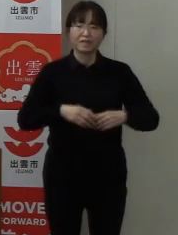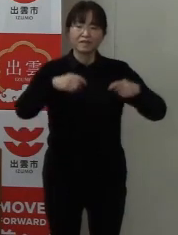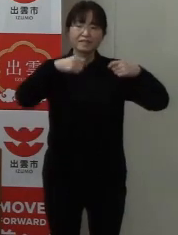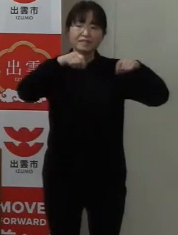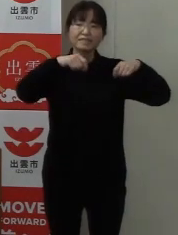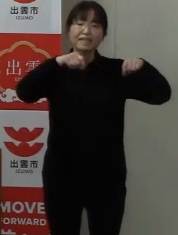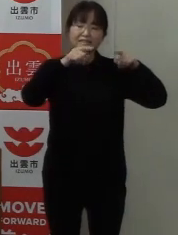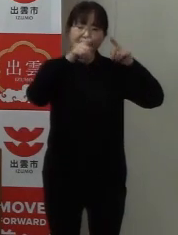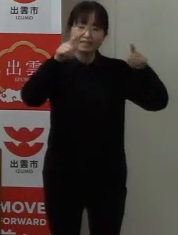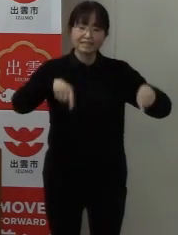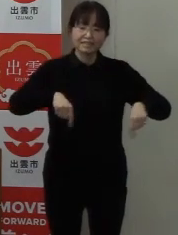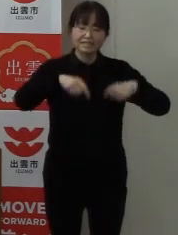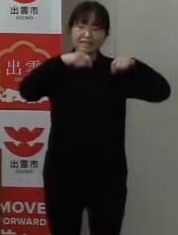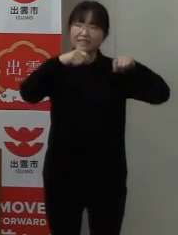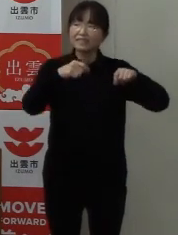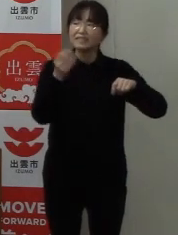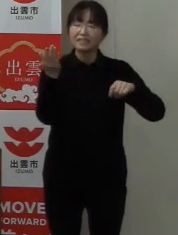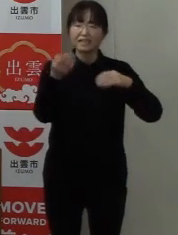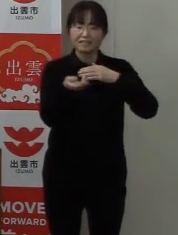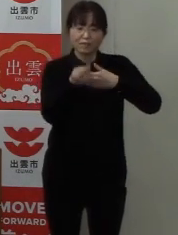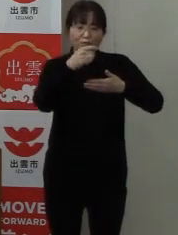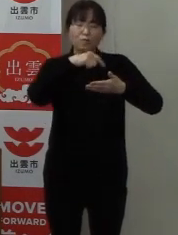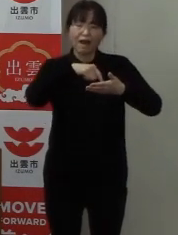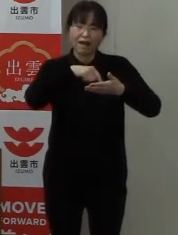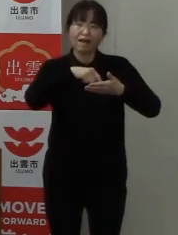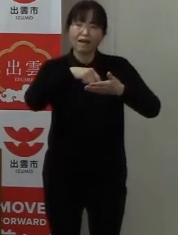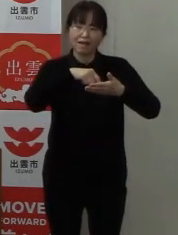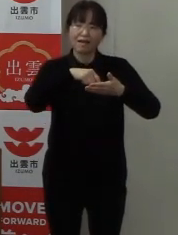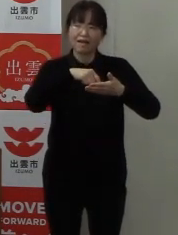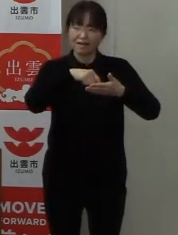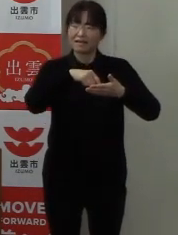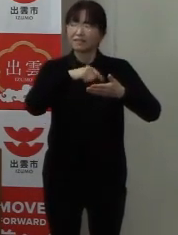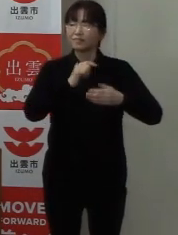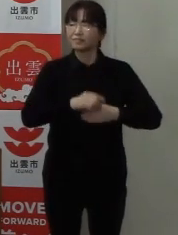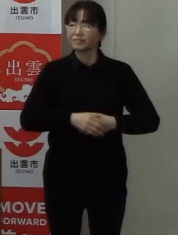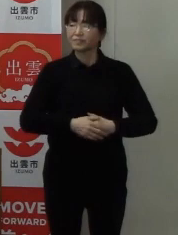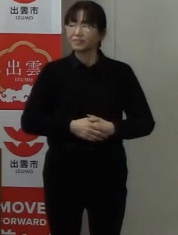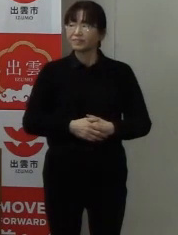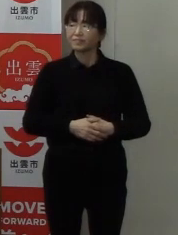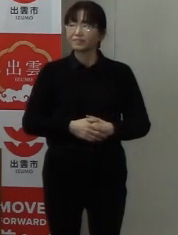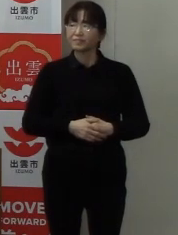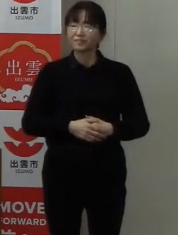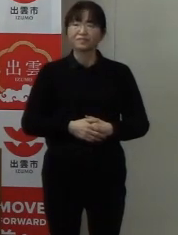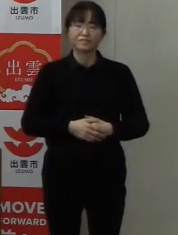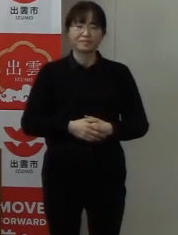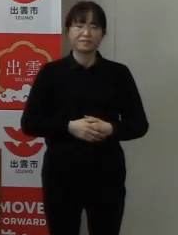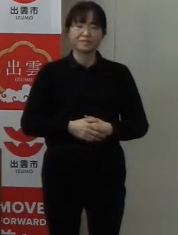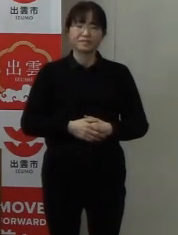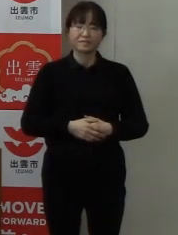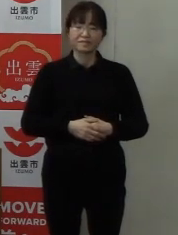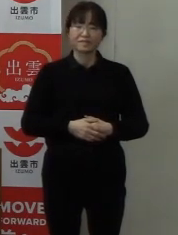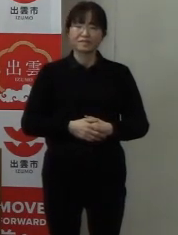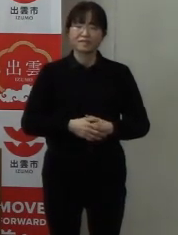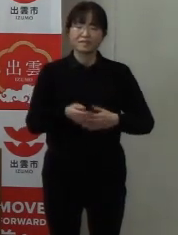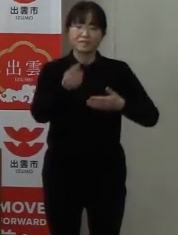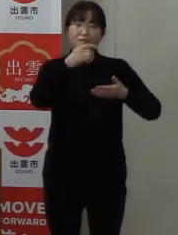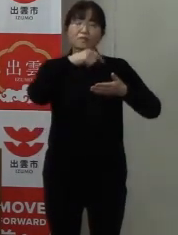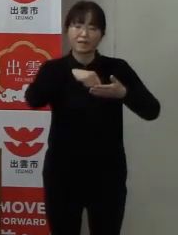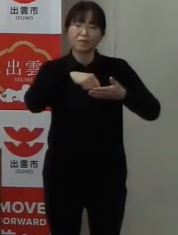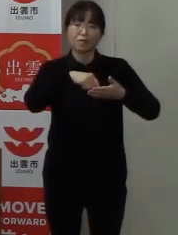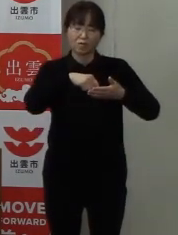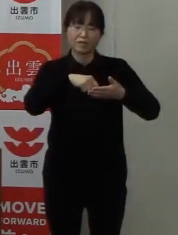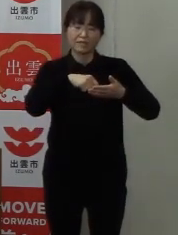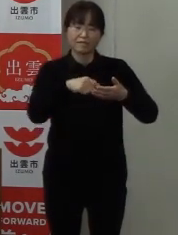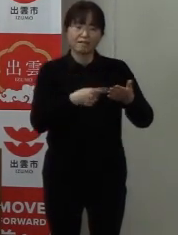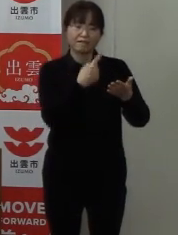ですね裏面がありまして、ここにですね、この裏面のところに、ここにどれに